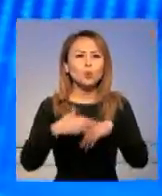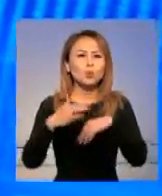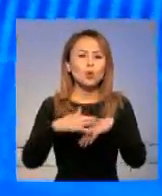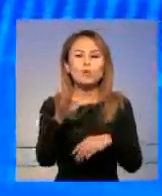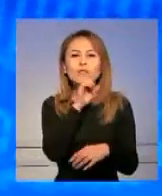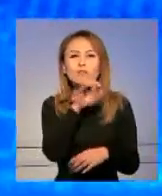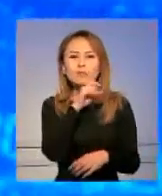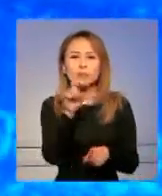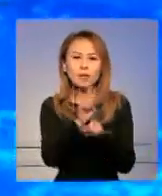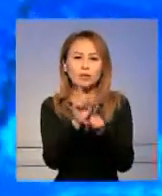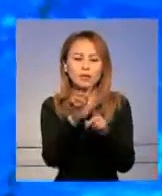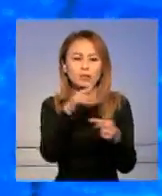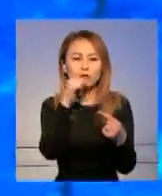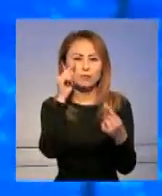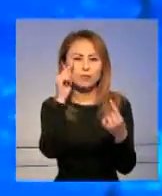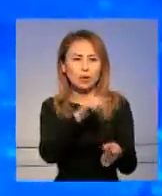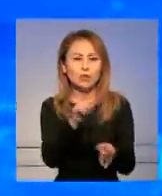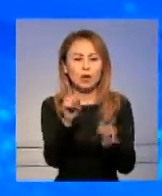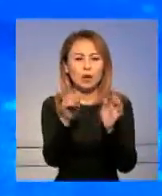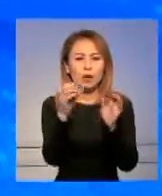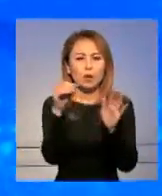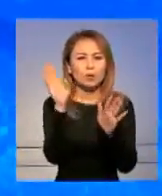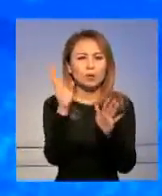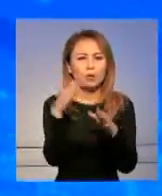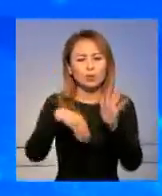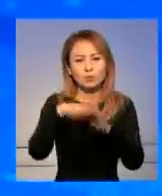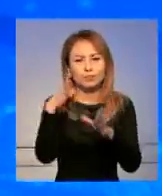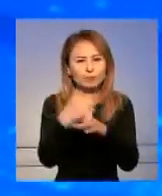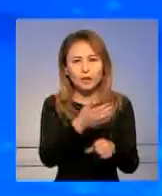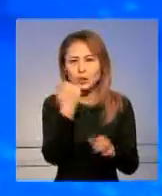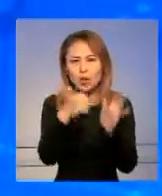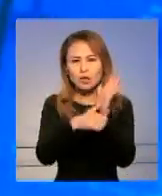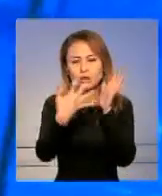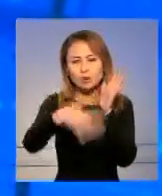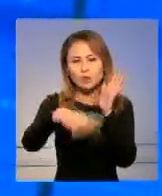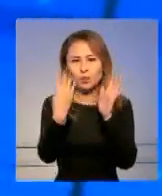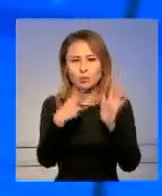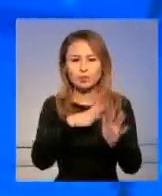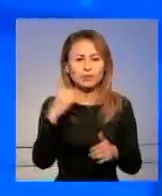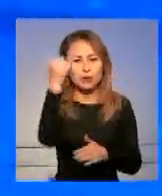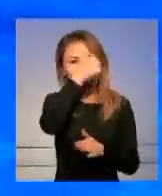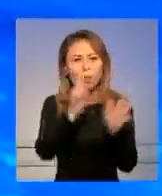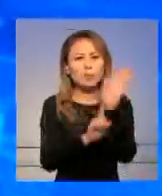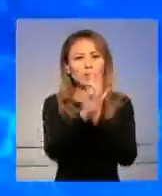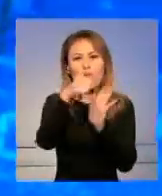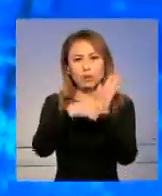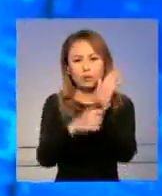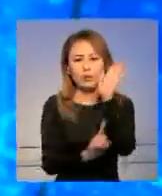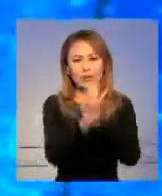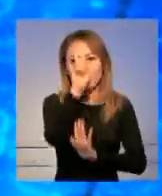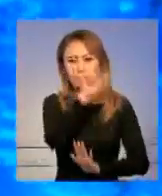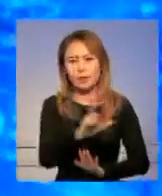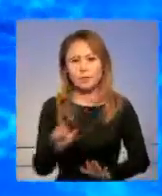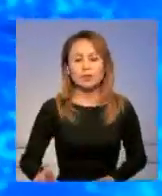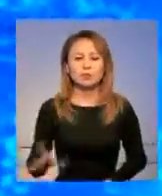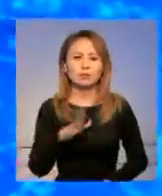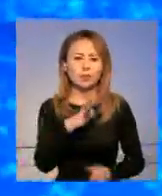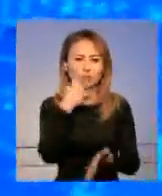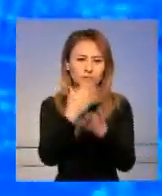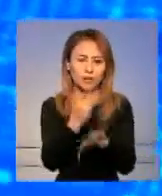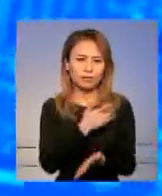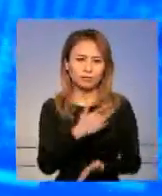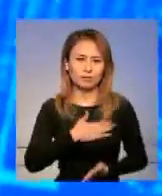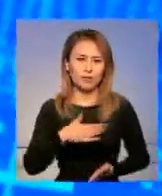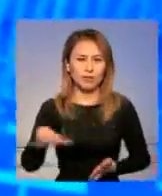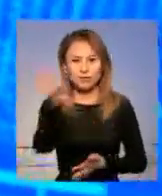Көкшетауда ұрлық қарлық тыйылмай тұр. Былтыр 654 осында директор келсе, жыл басынан бері тағы 600-ден астам адам жеке мүлігінің